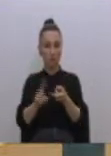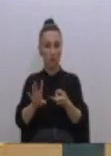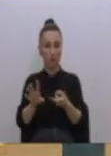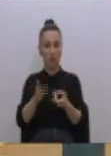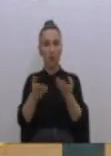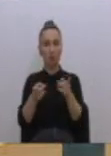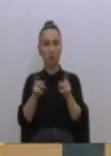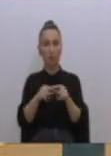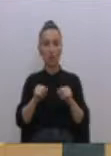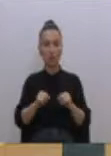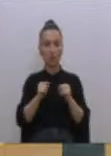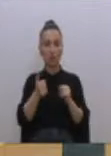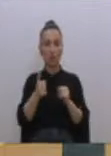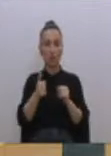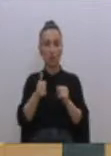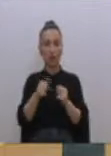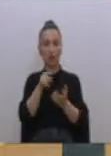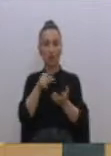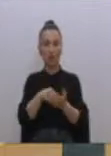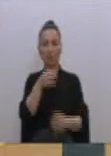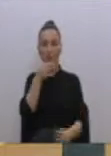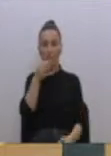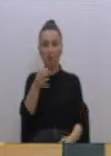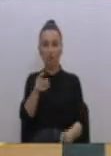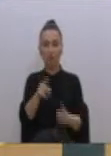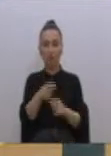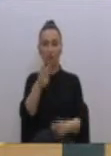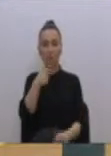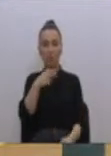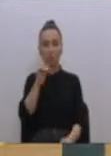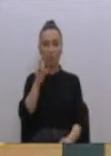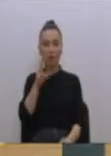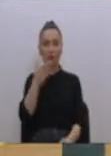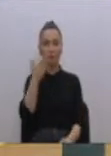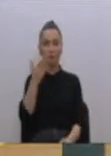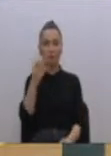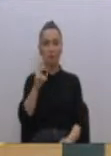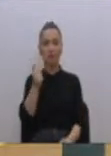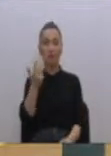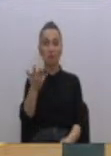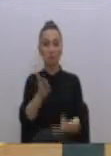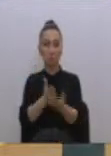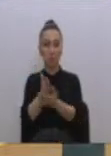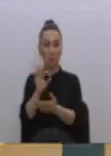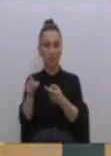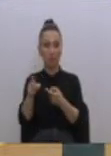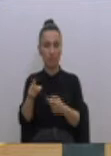თუმცა შევეცდები როგორც კითხვებს უპასუხო, ასევე ბატონი რომანის გამოსვლიდან რამდენიმე მიმართულებას